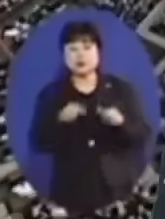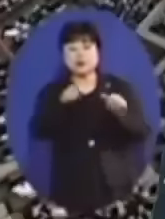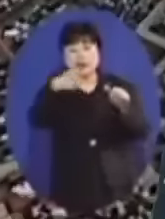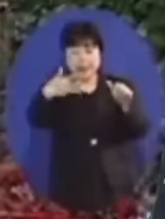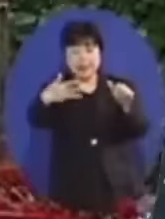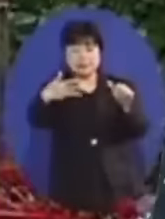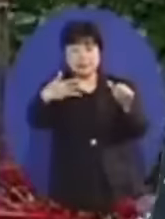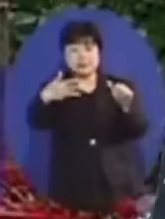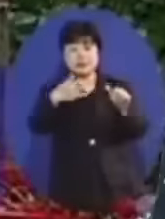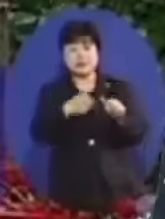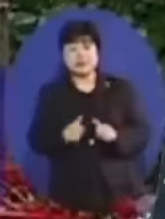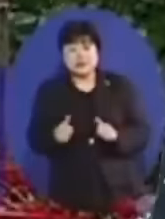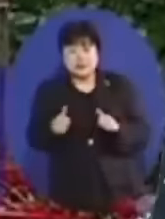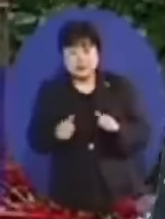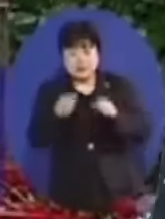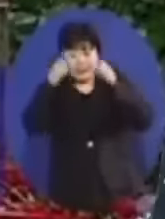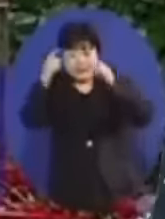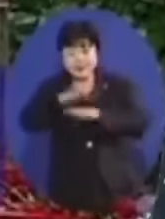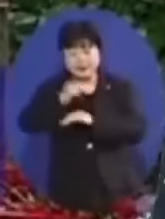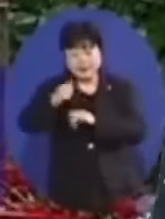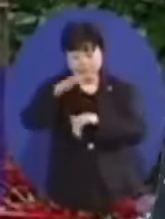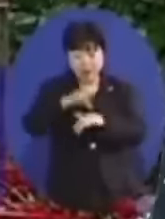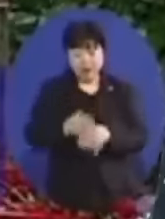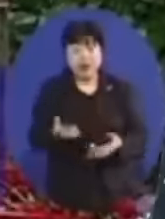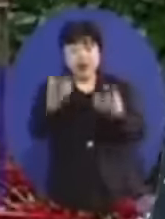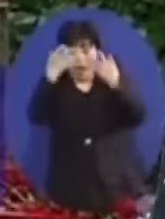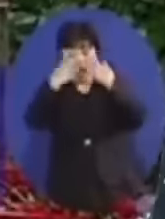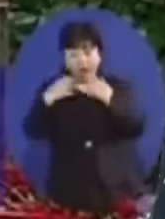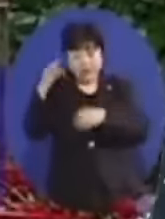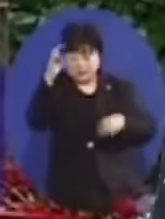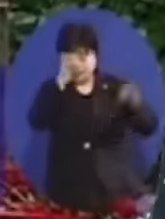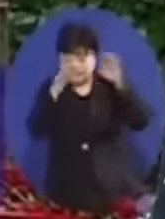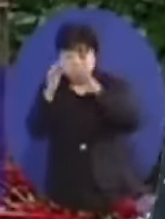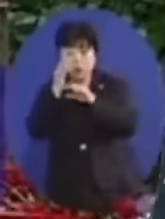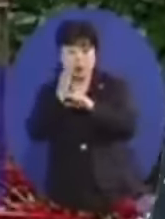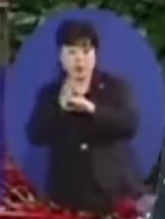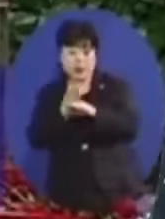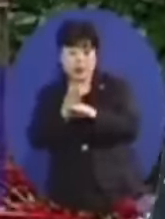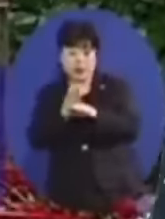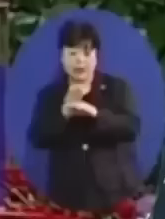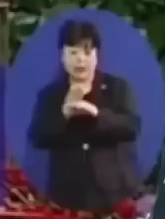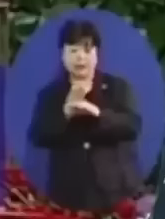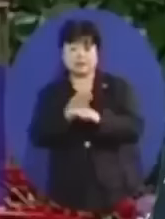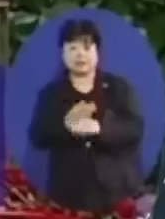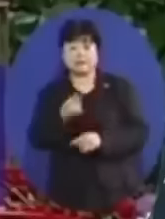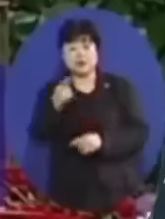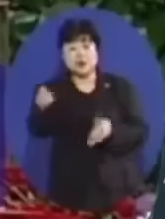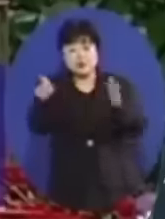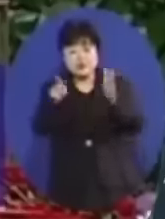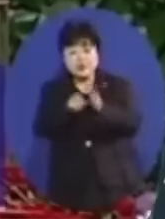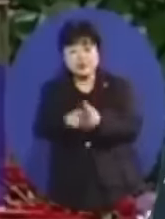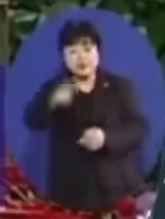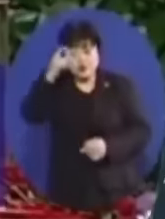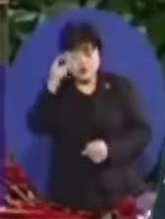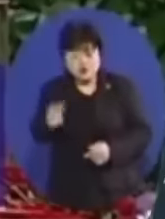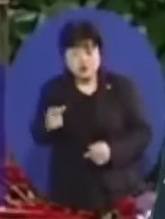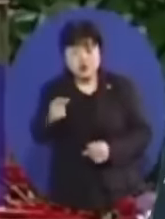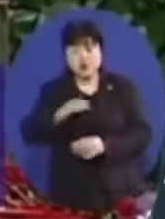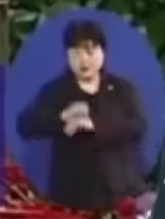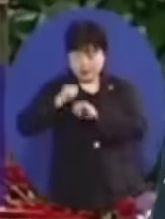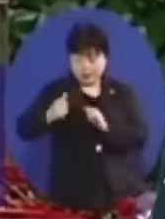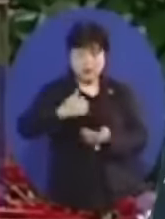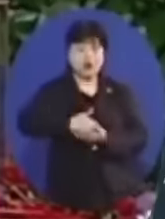8절로 9절에 근신하라 깨어라 너희 대적 마귀가 우는 사자같이 두루다니며 삼킬 자를 찾나니 너희는 믿음을 굳건하여 그를